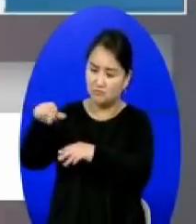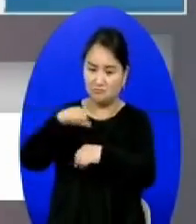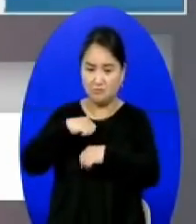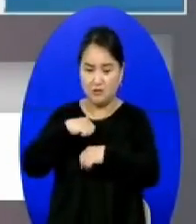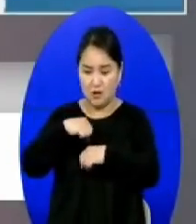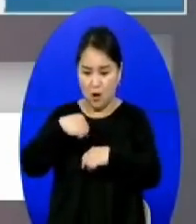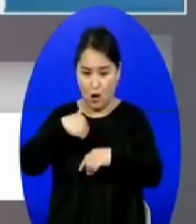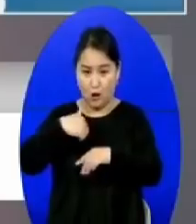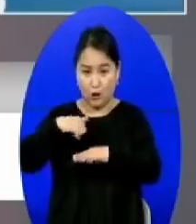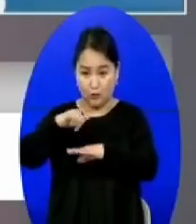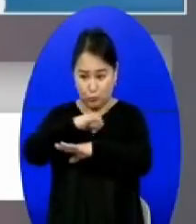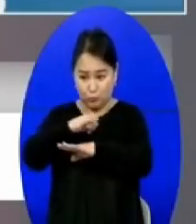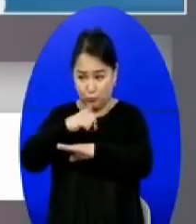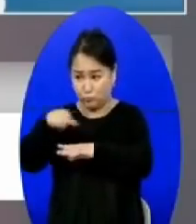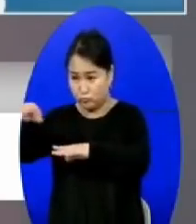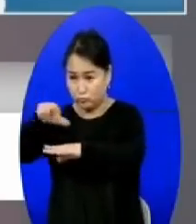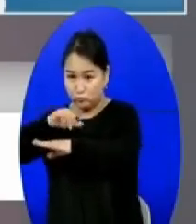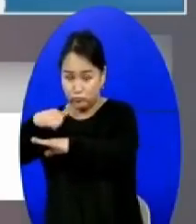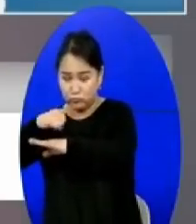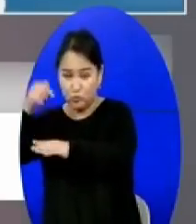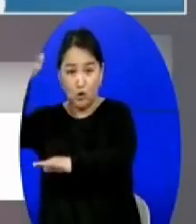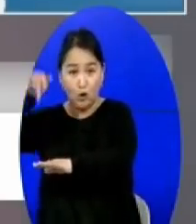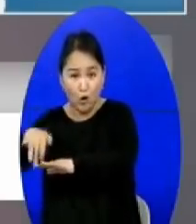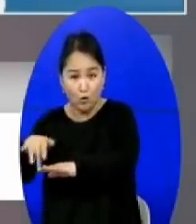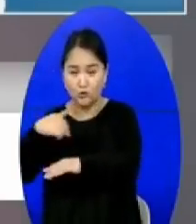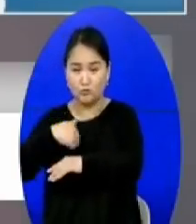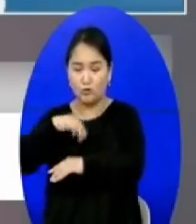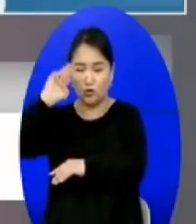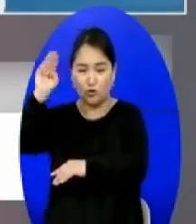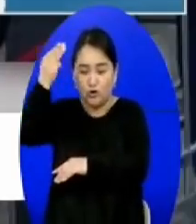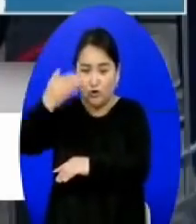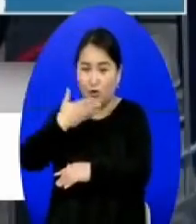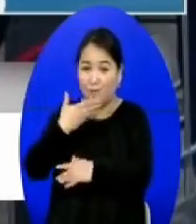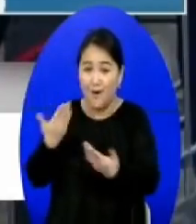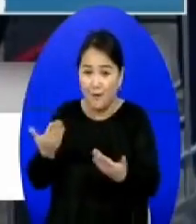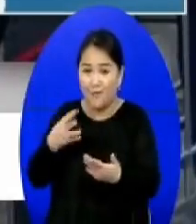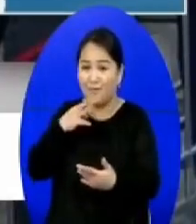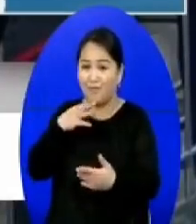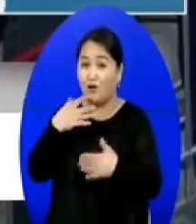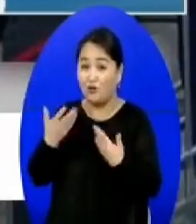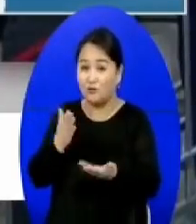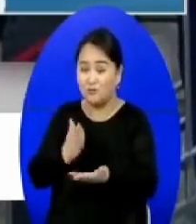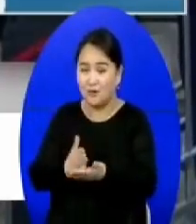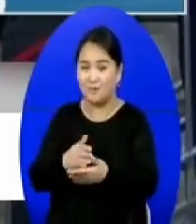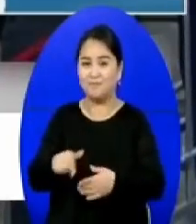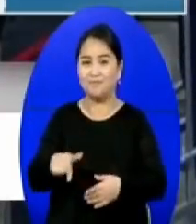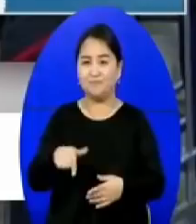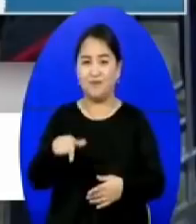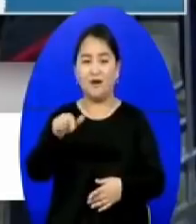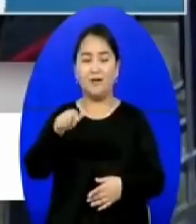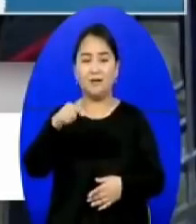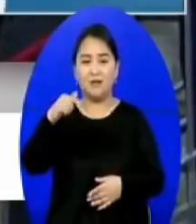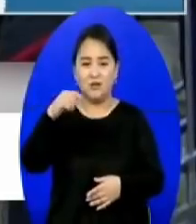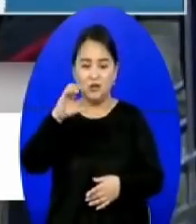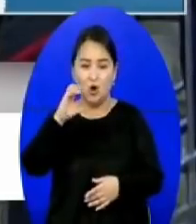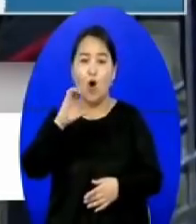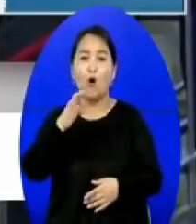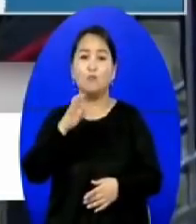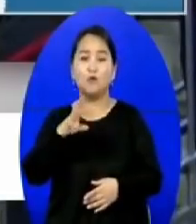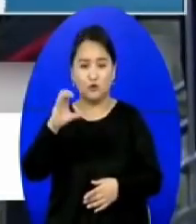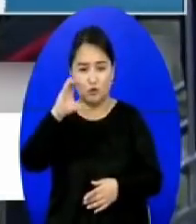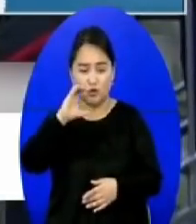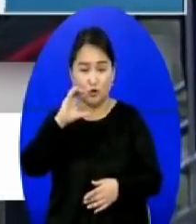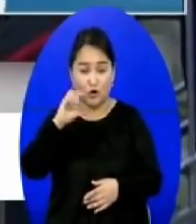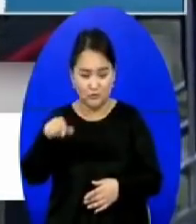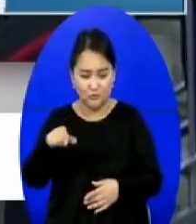бол одоогоор нотлоогүй гэдгээ мэдээллээ. За Умард Солонгосын удирдагч Ким Жоун их бууны сургуулийг өөрийн биеэр үзснээс 3 хоногийн